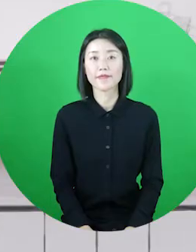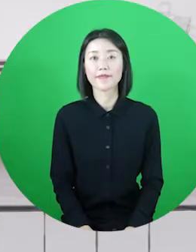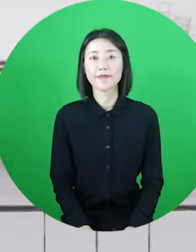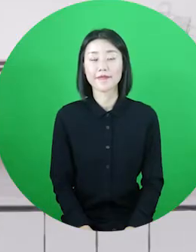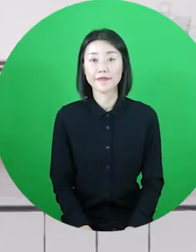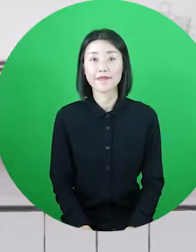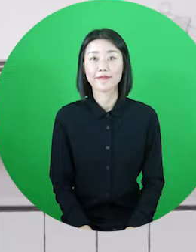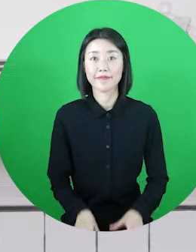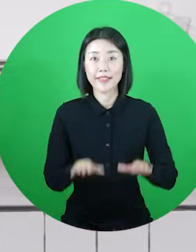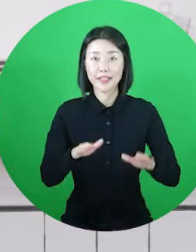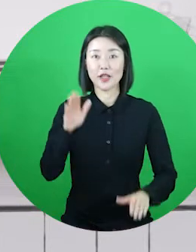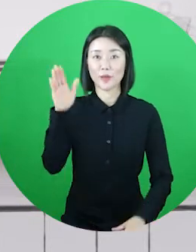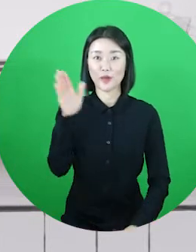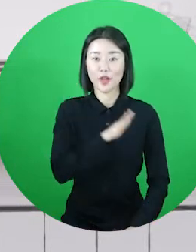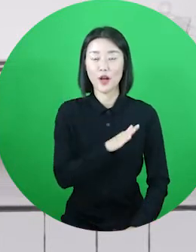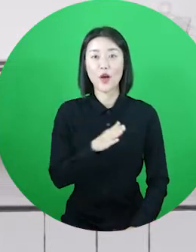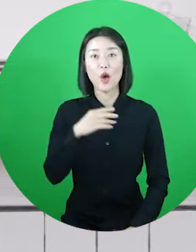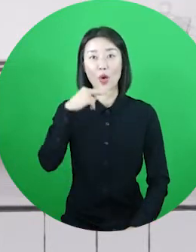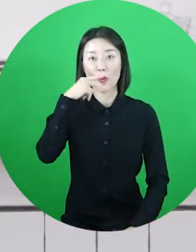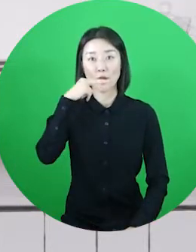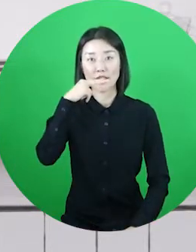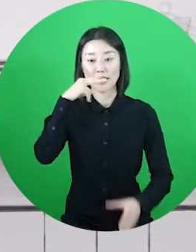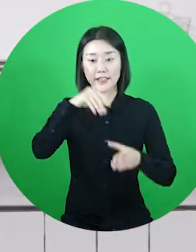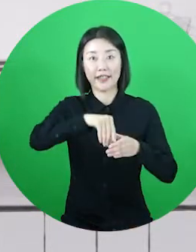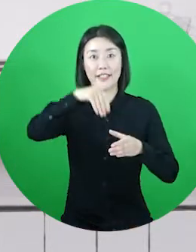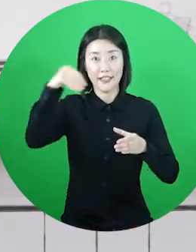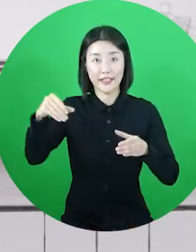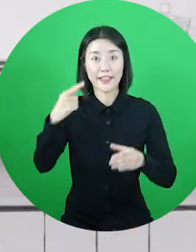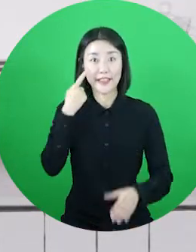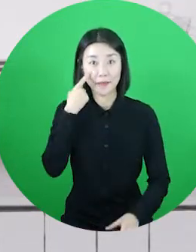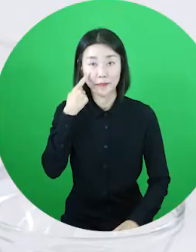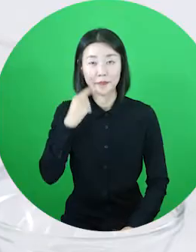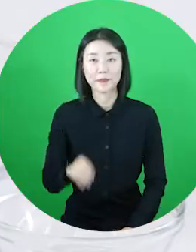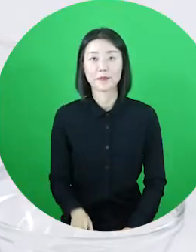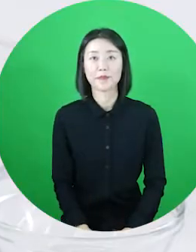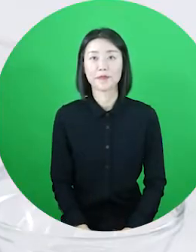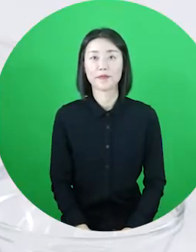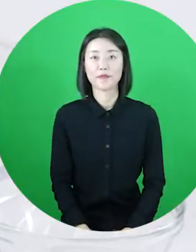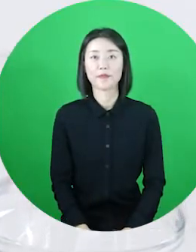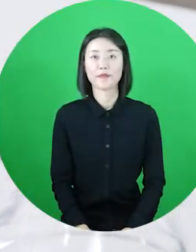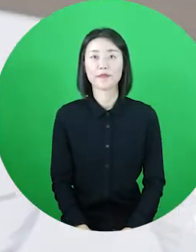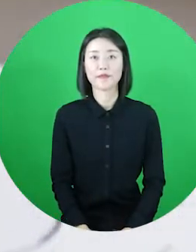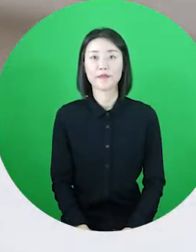자, 이제 봉지 안에 있는 우동의 재료들을 꺼내줄 거예요.